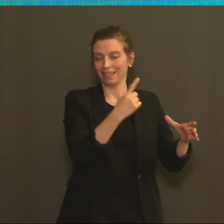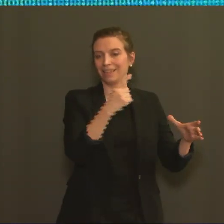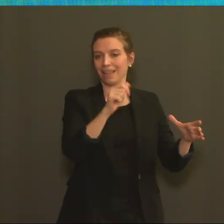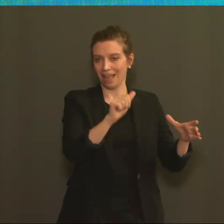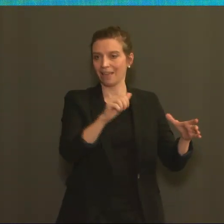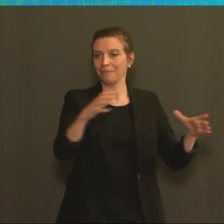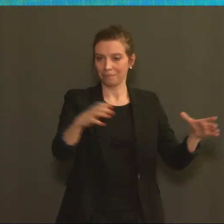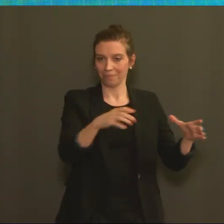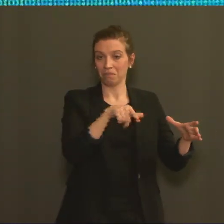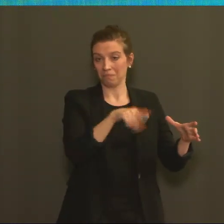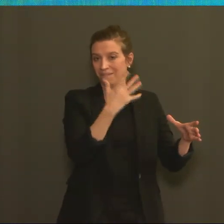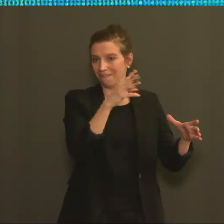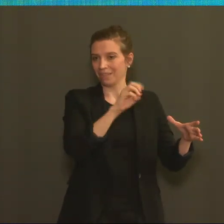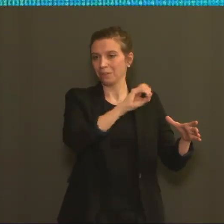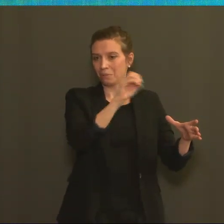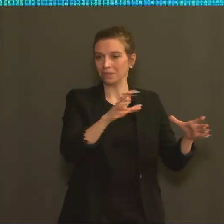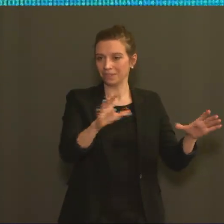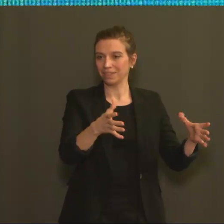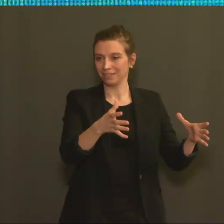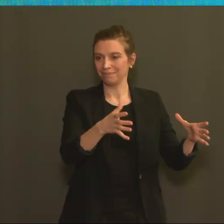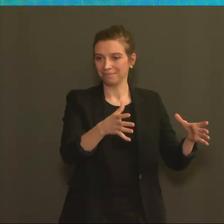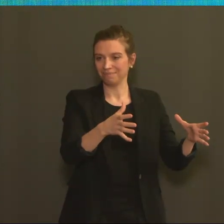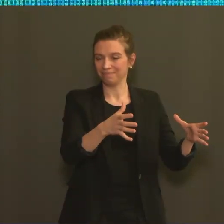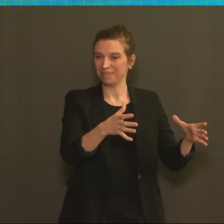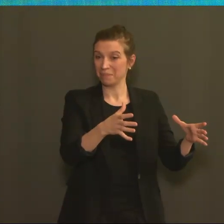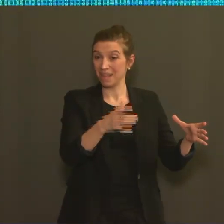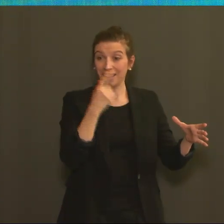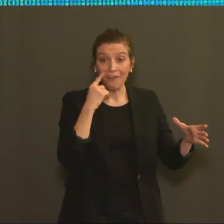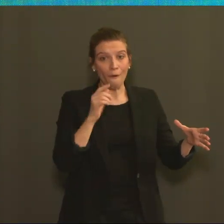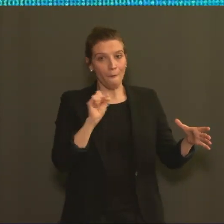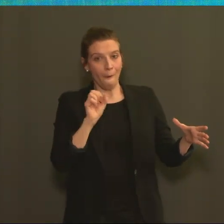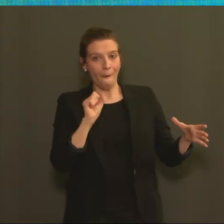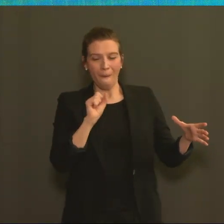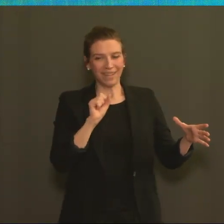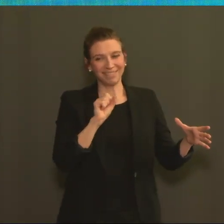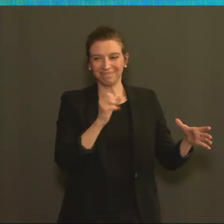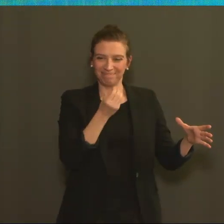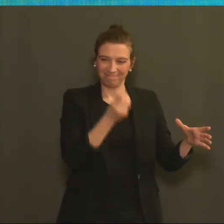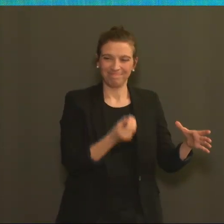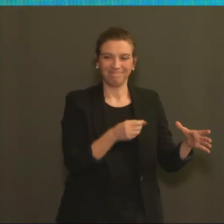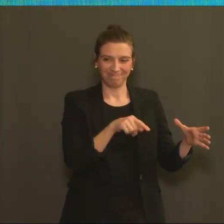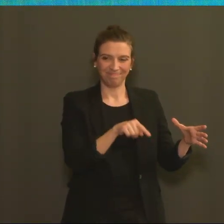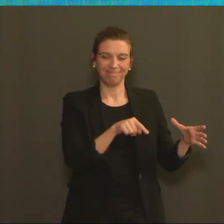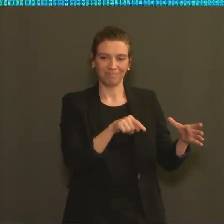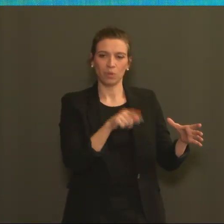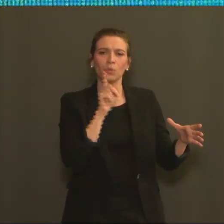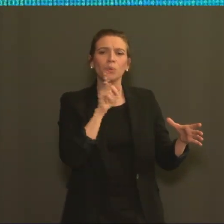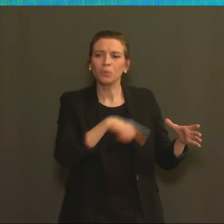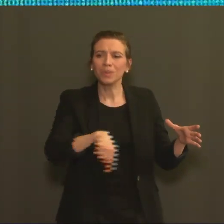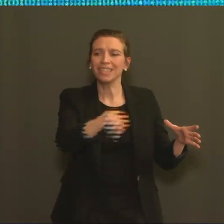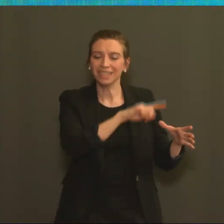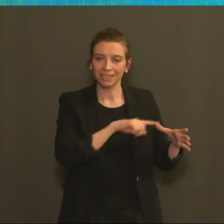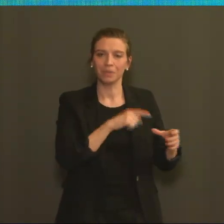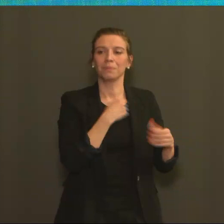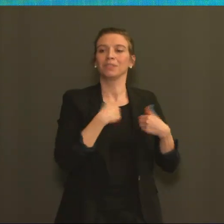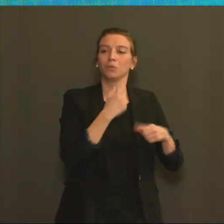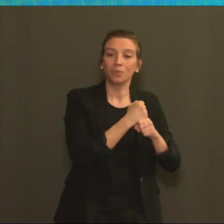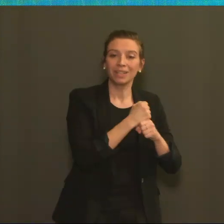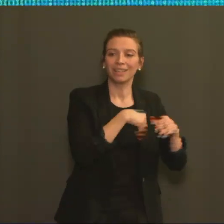het zijn de bewoners en zorgverstrekkers van de woonzorgcentra en de eerste zorgverleners in ziekenhuizen en